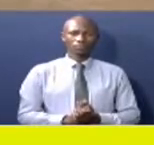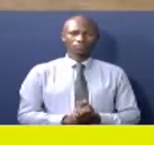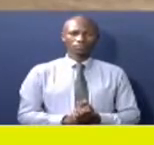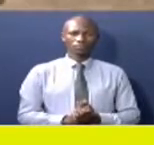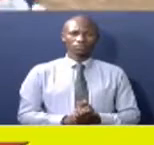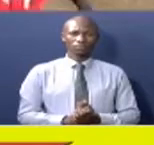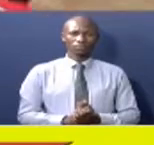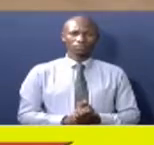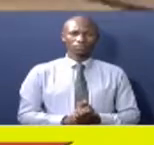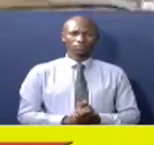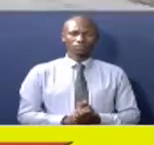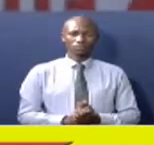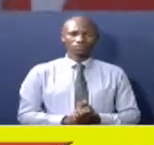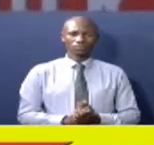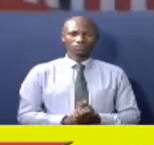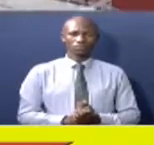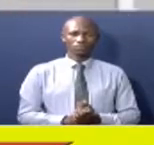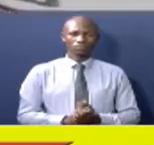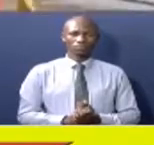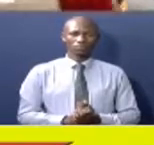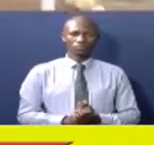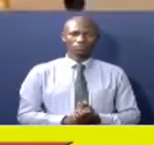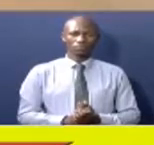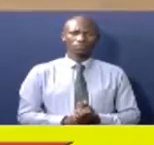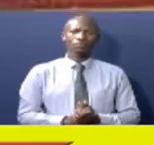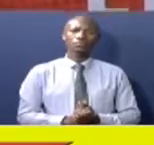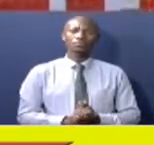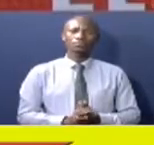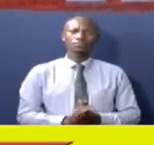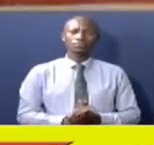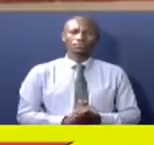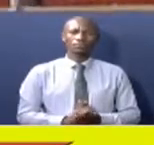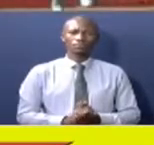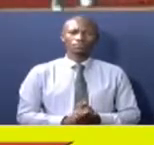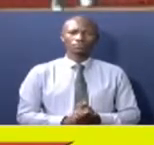Otanga anafunga goli lake la pili la msimu. Goli la pili hapa vile vile.